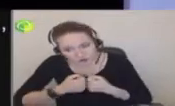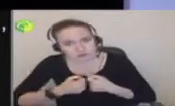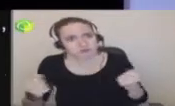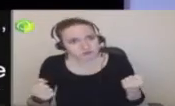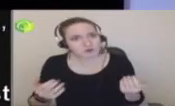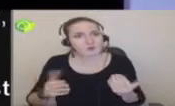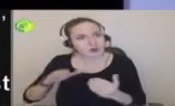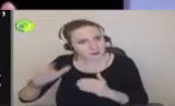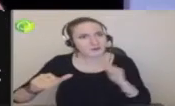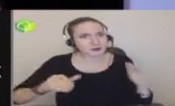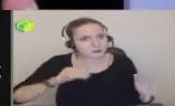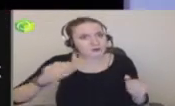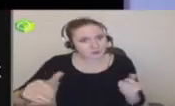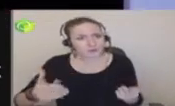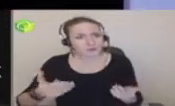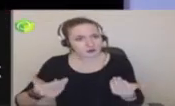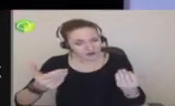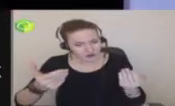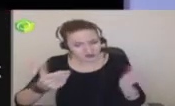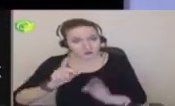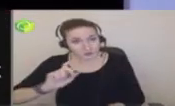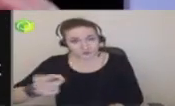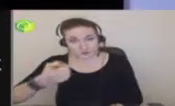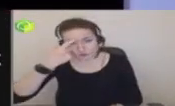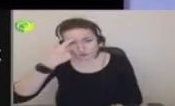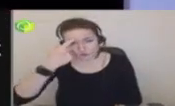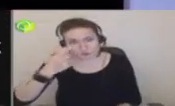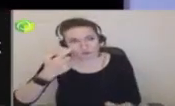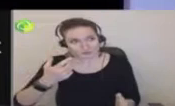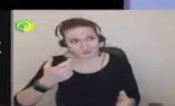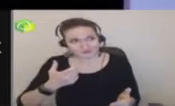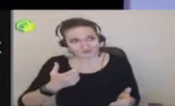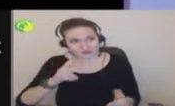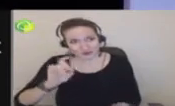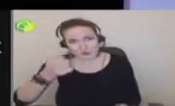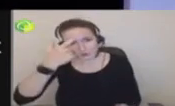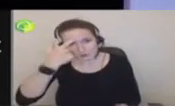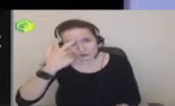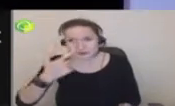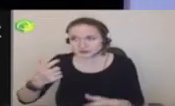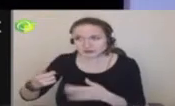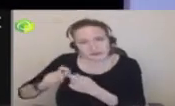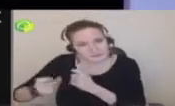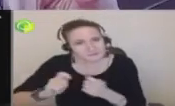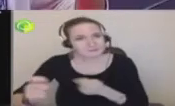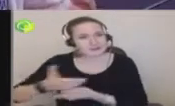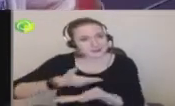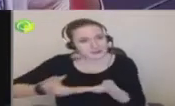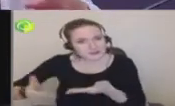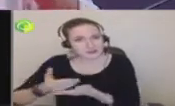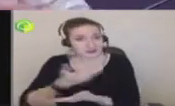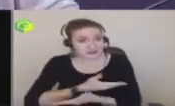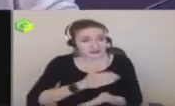a vocation vraiment de faire prendre conscience qu'il est important de créer des passerelles, d'en discuter autour de soi, d'en parler